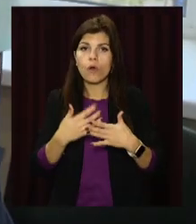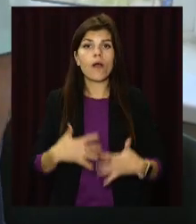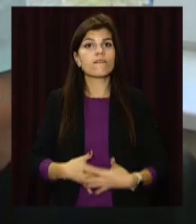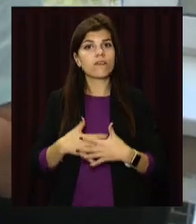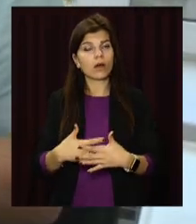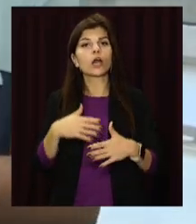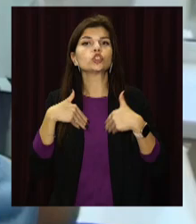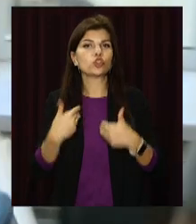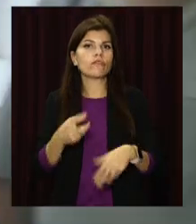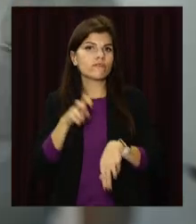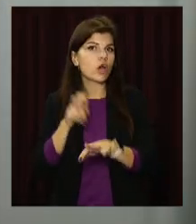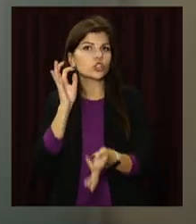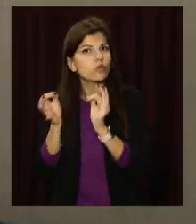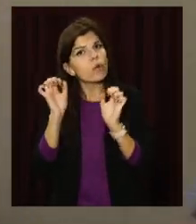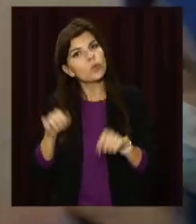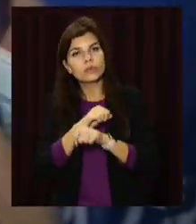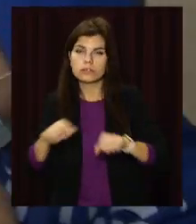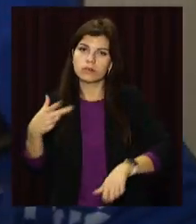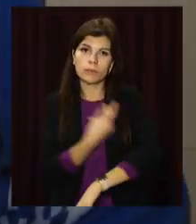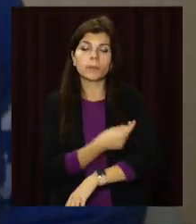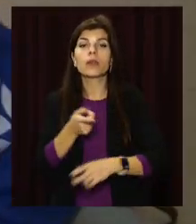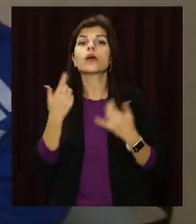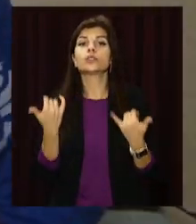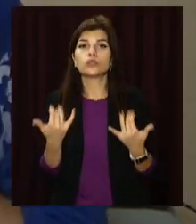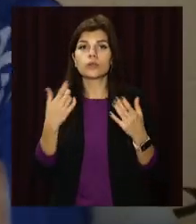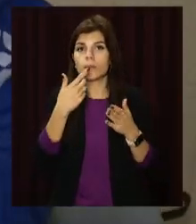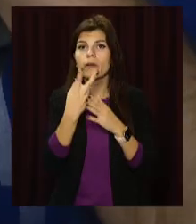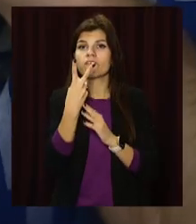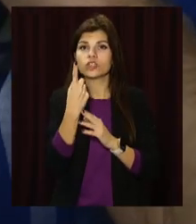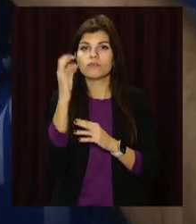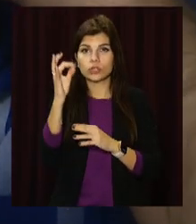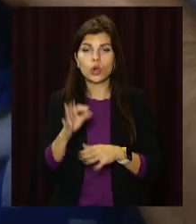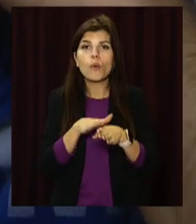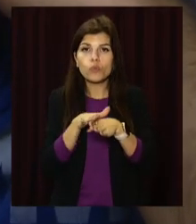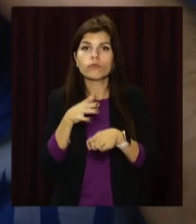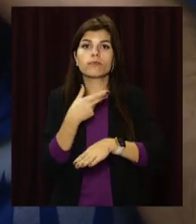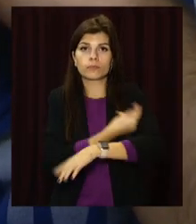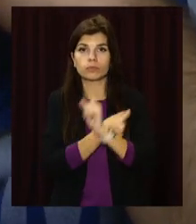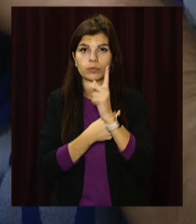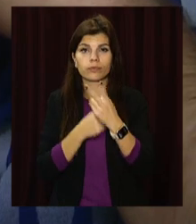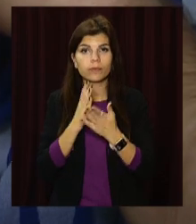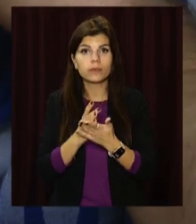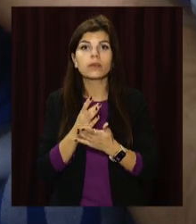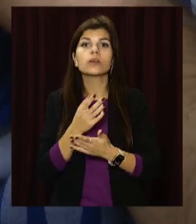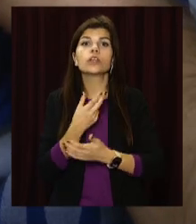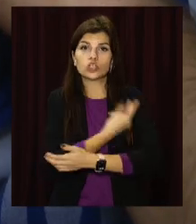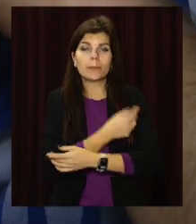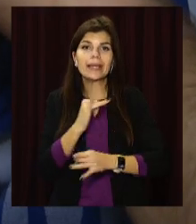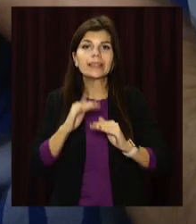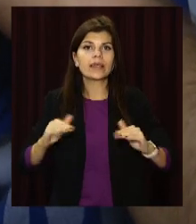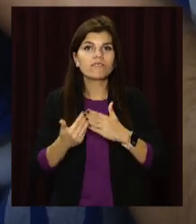радять консультуватися з лікарями. На сьогодні повністю вакцинований 21% жителів Дніпропетровщини. Щеплять і